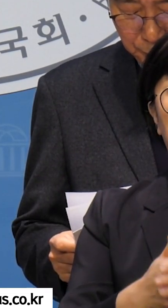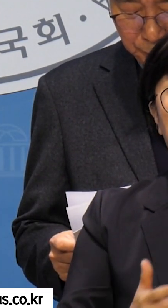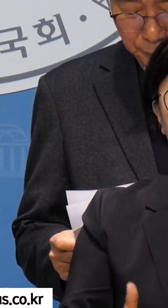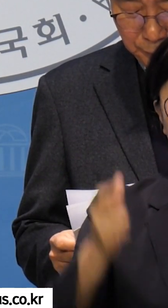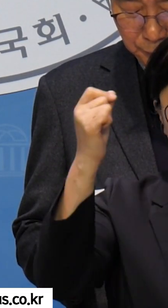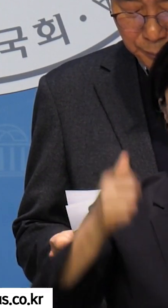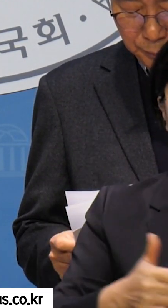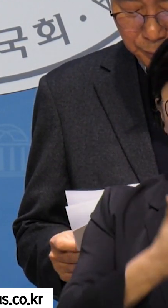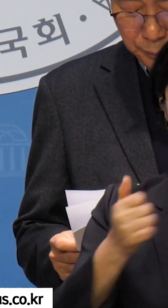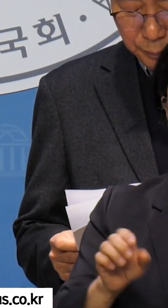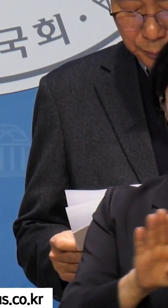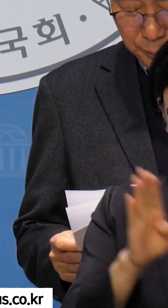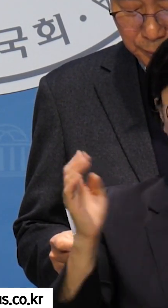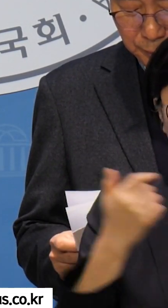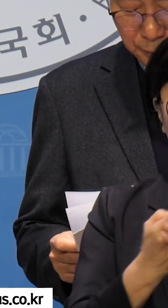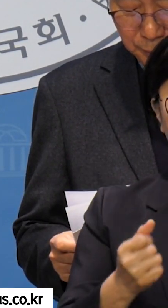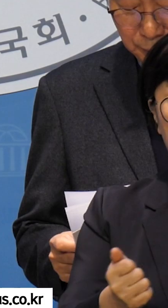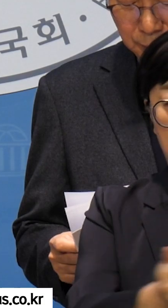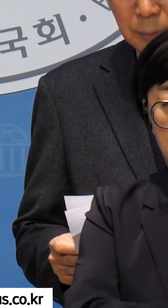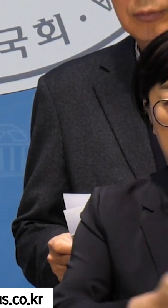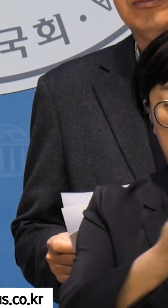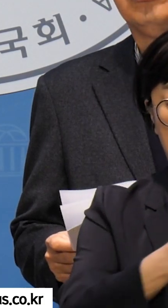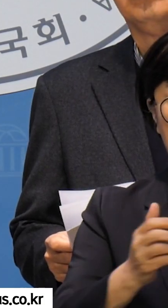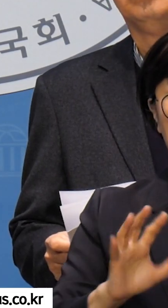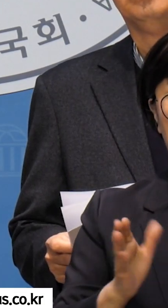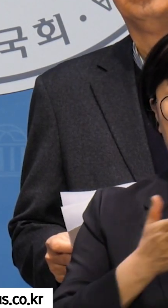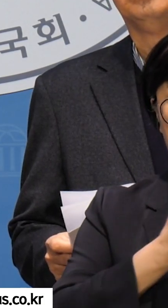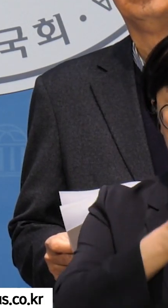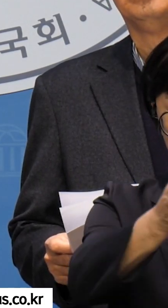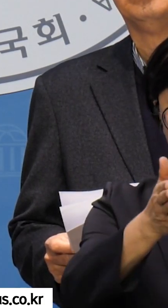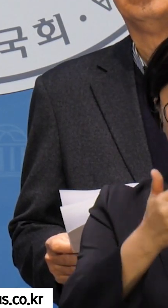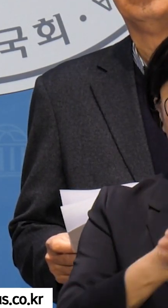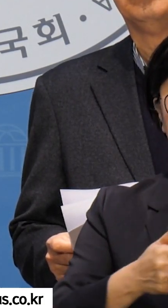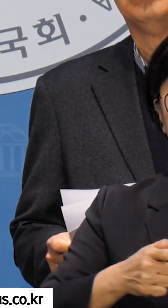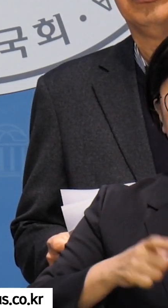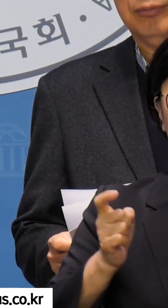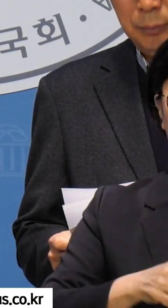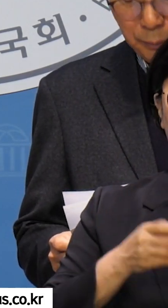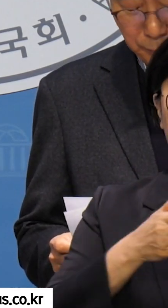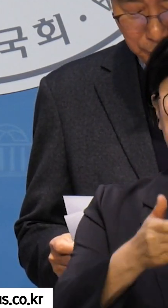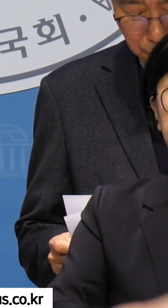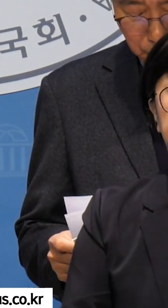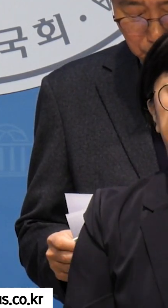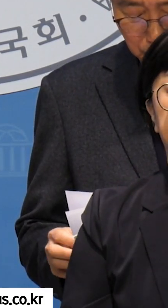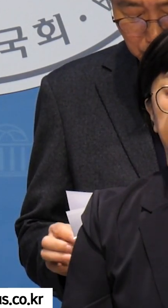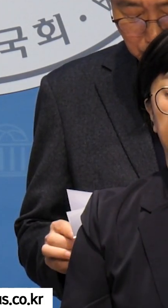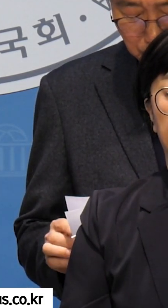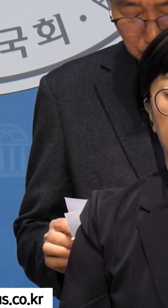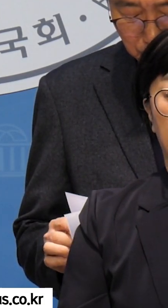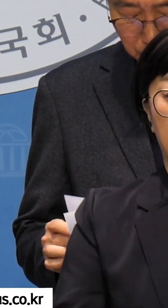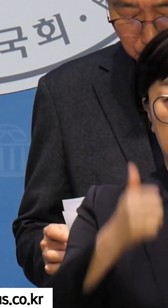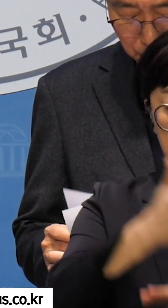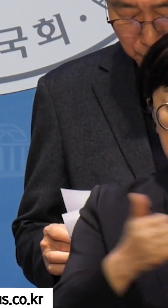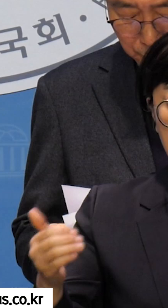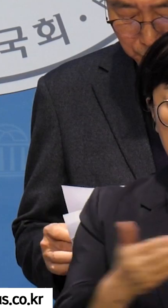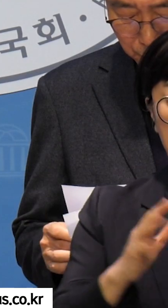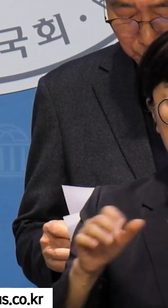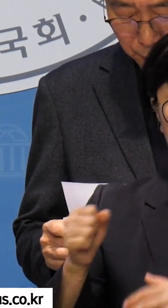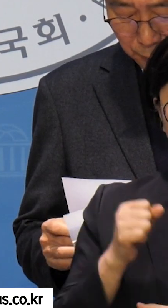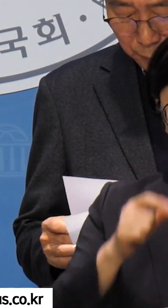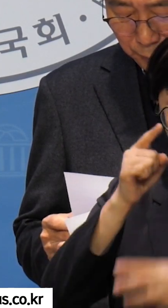당장 전체회의를 열어 소위 의결안을 통과시킬 것을 촉구합니다. 만약 끝까지